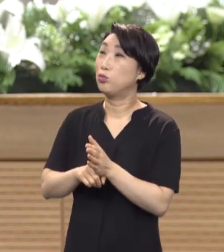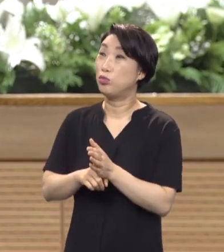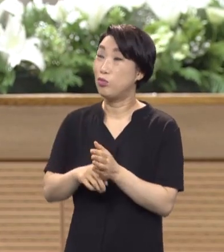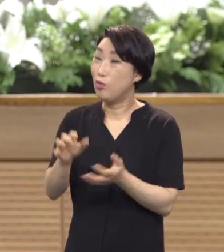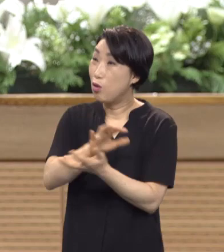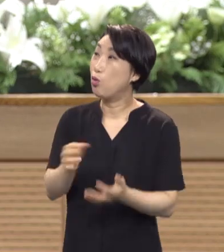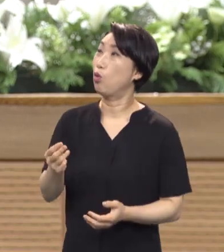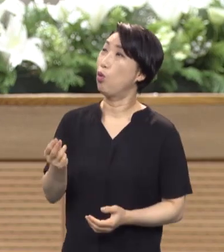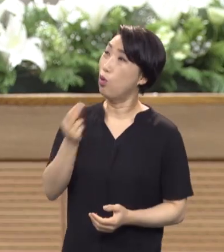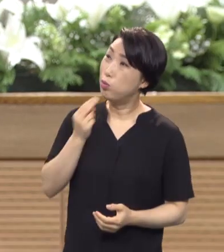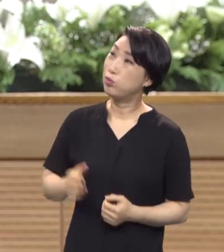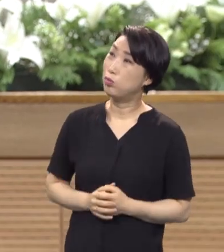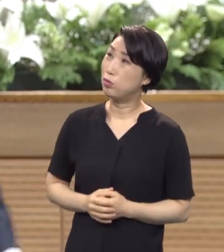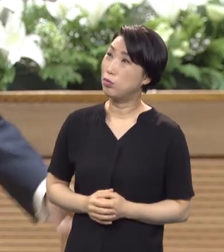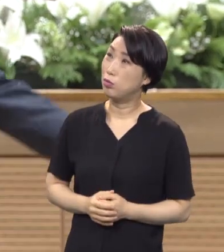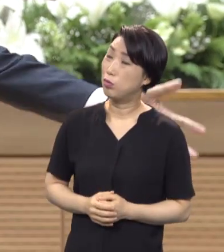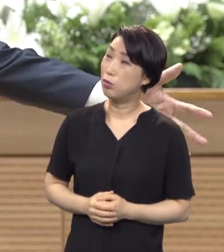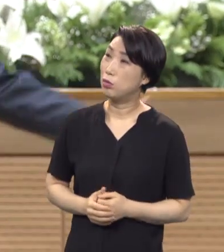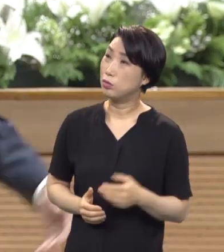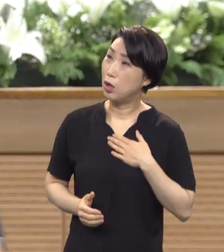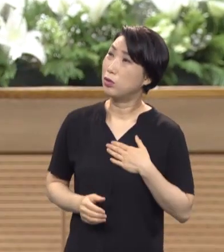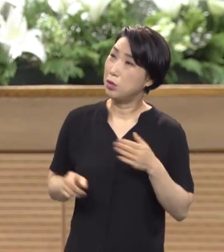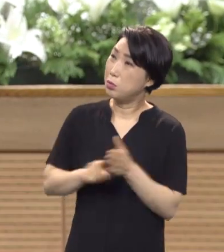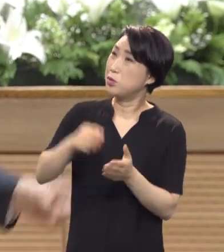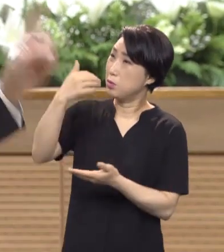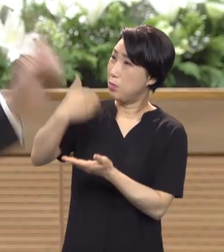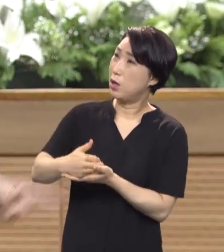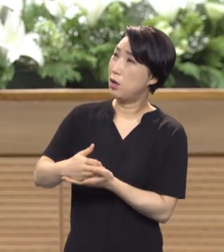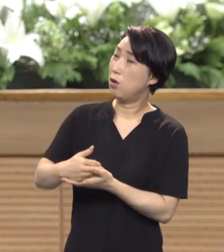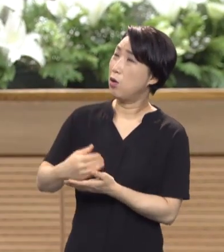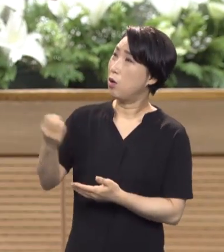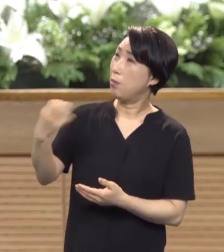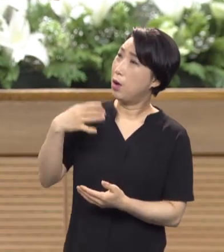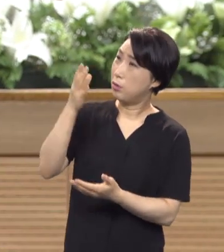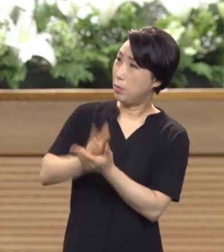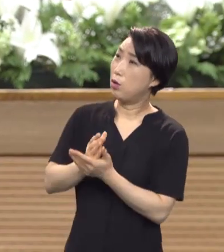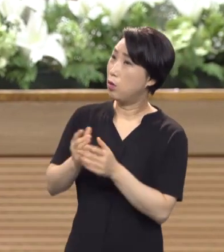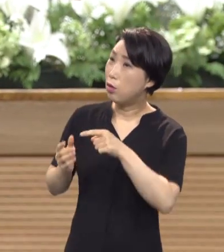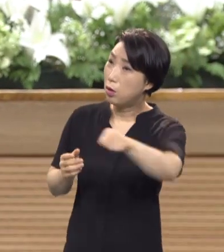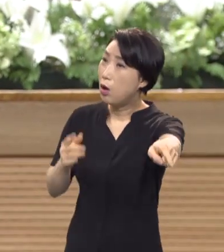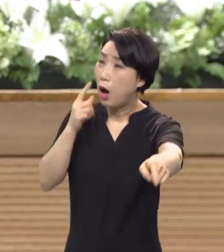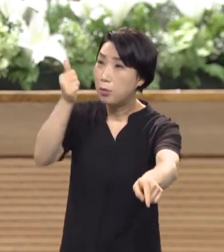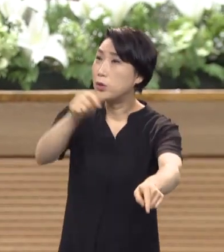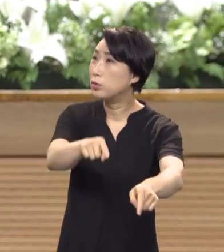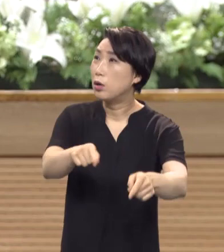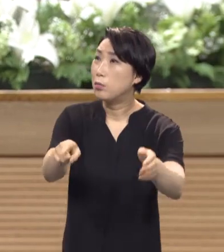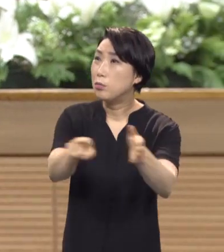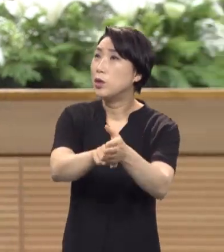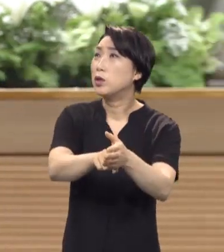생겨. 우리 보고 믿지 말라고 하지 뭐 아버지 보고 믿으라고 좀 해가서.